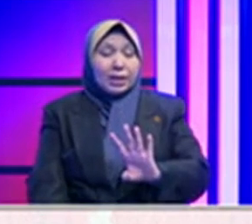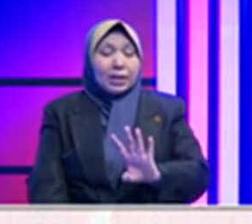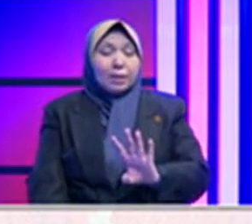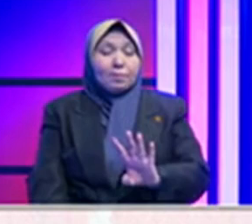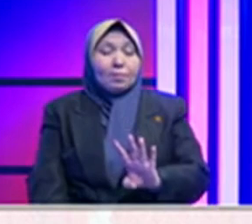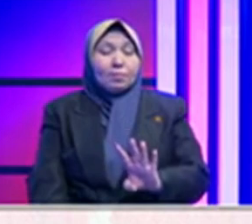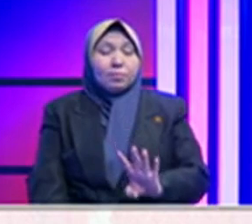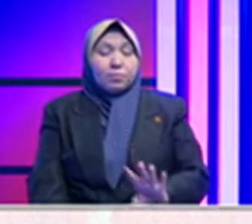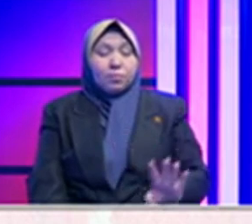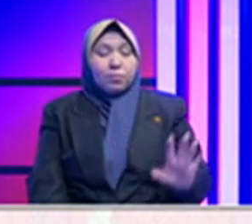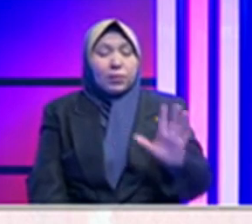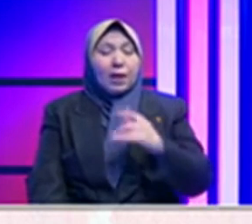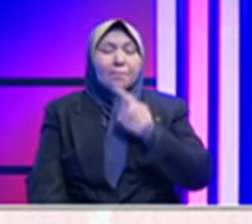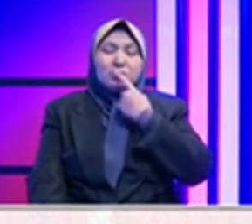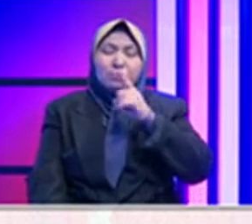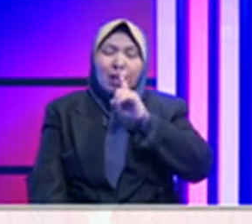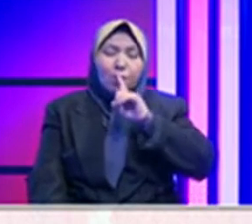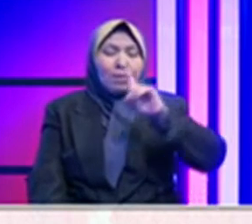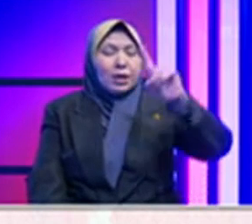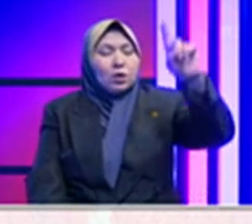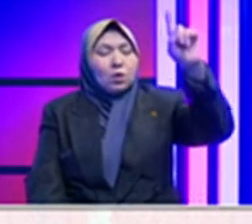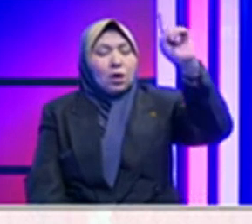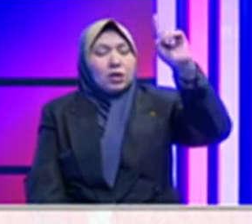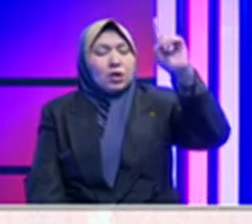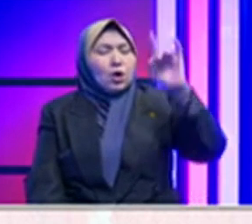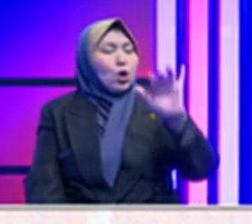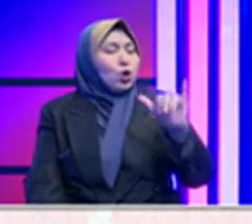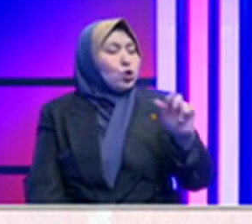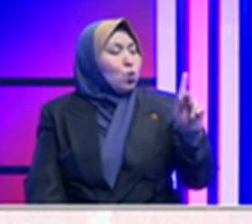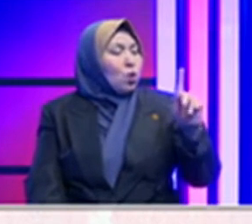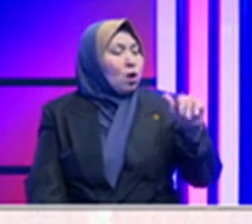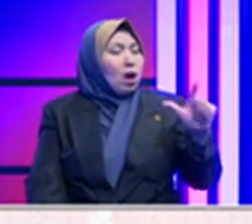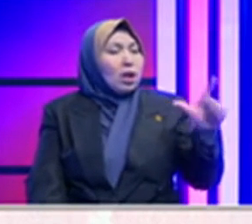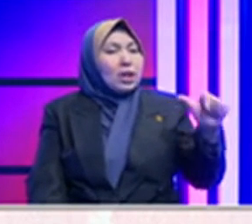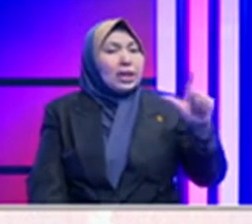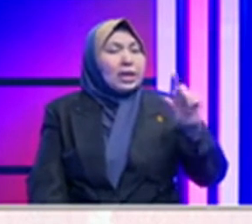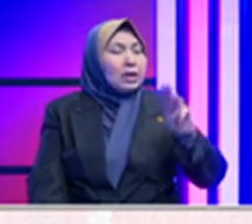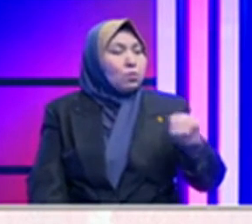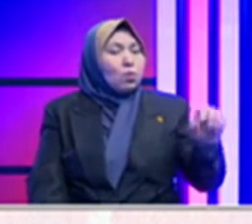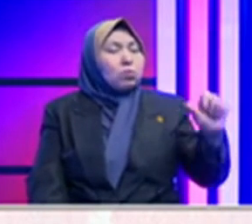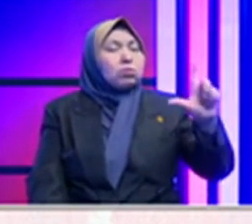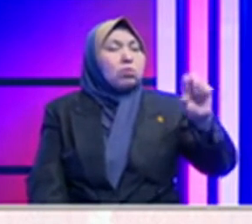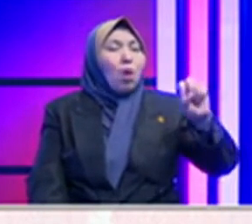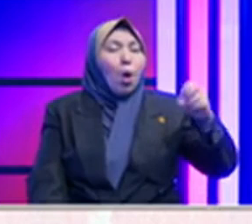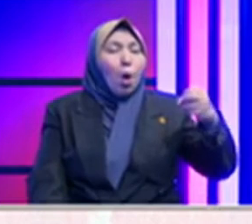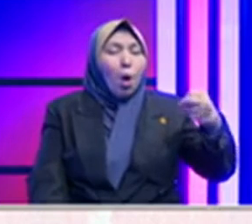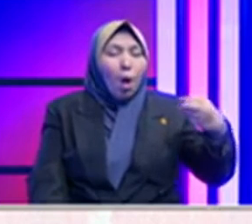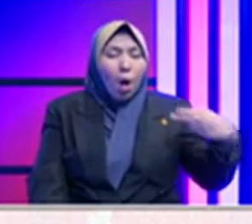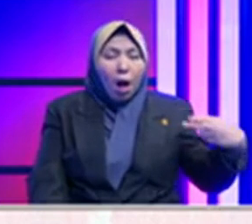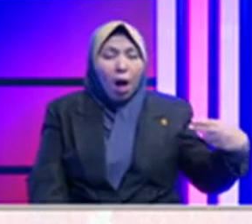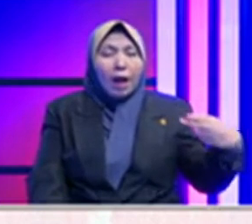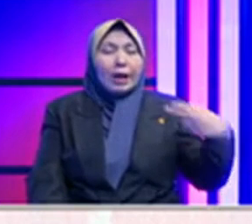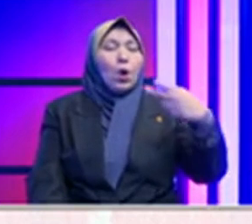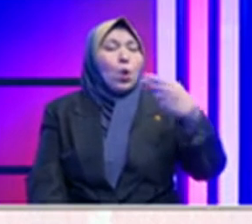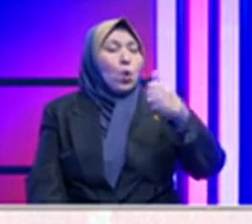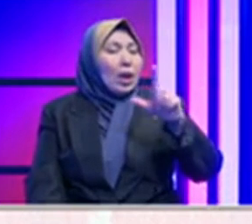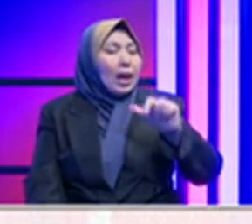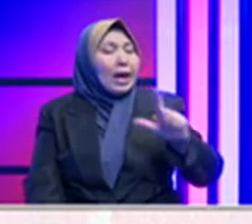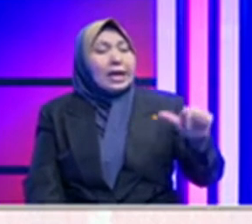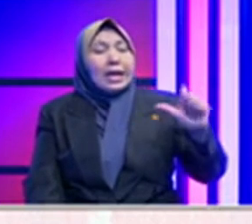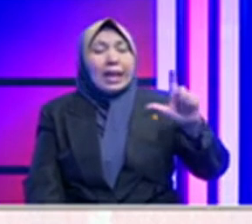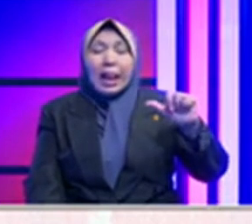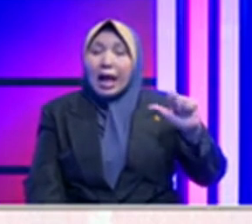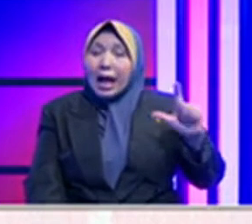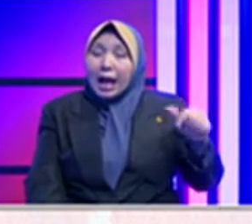Yuk kita Bismillahirrahmanirrahim you call Ibu lohu Laila